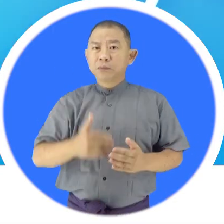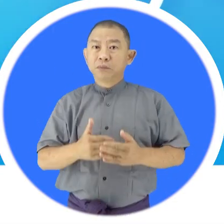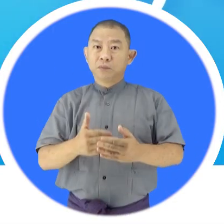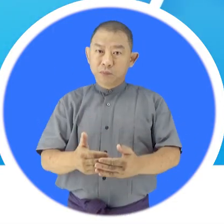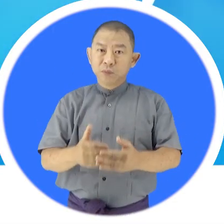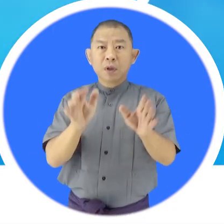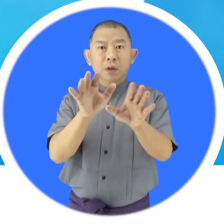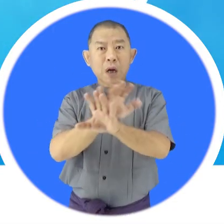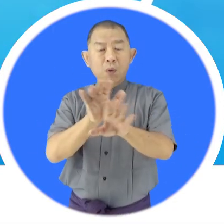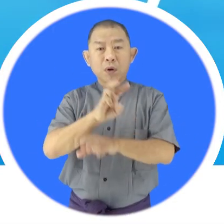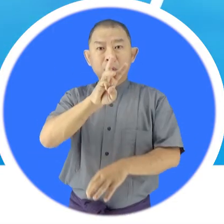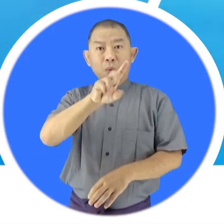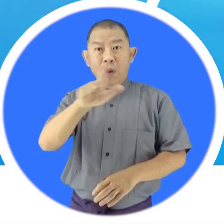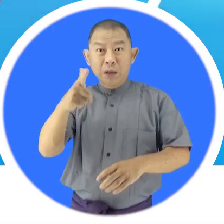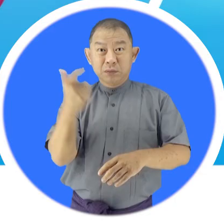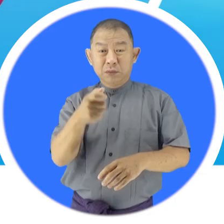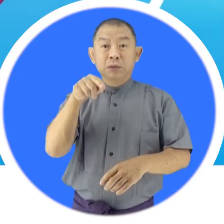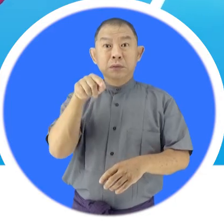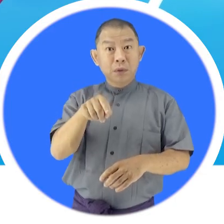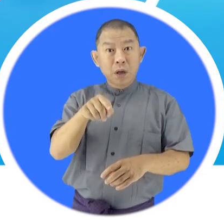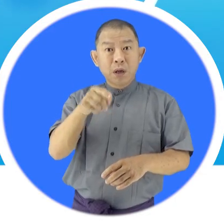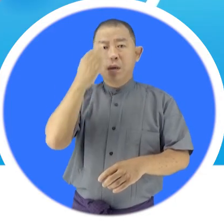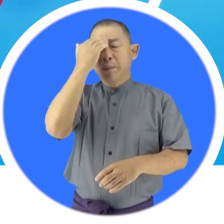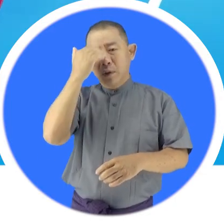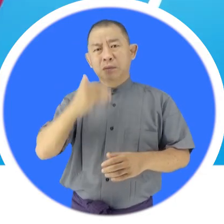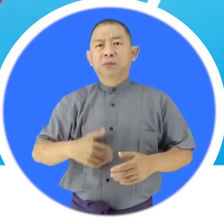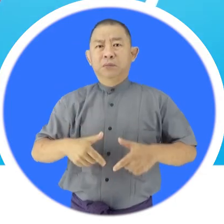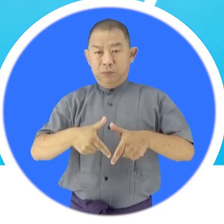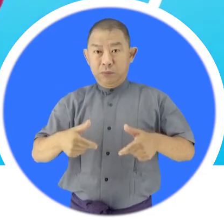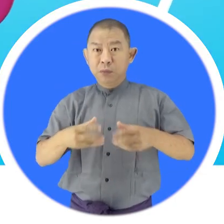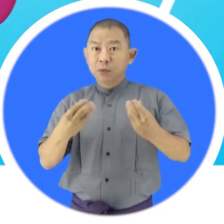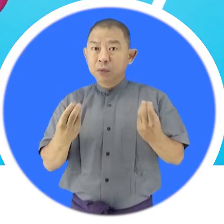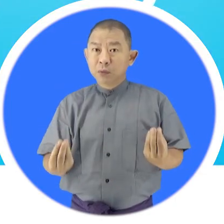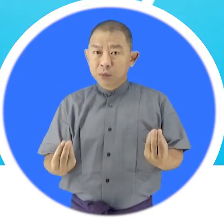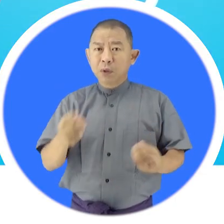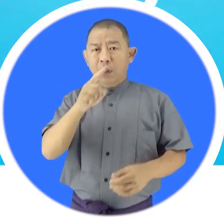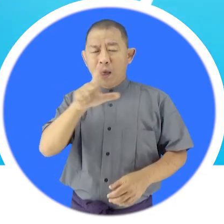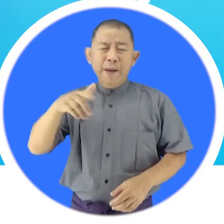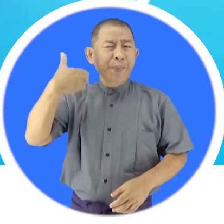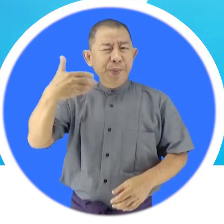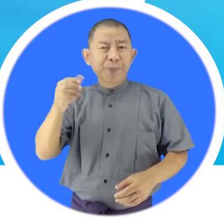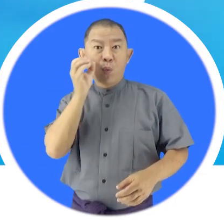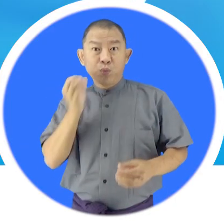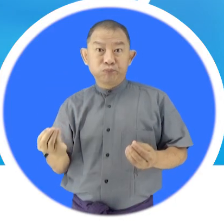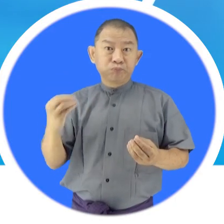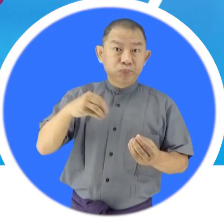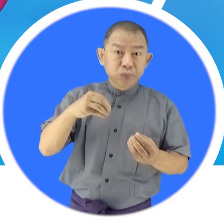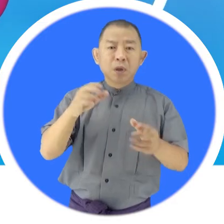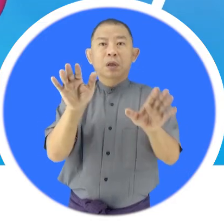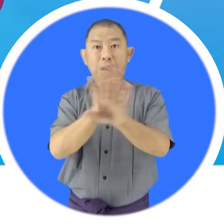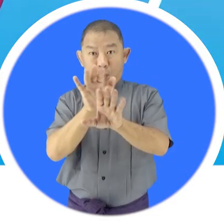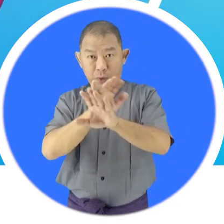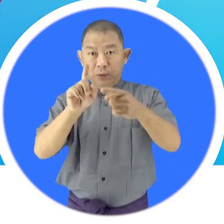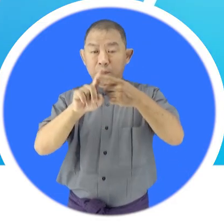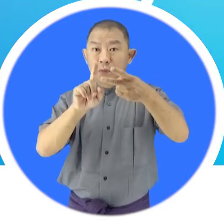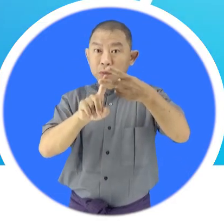တားဆီးပေးကတအိမ်နဲ့ရန်ထူထဲမှုကိုလျော့ပါစေပါတယ်ဒါအပြင်တအိမ်ချွမ်းမေးတွေကိုထူပစ်စေပြီးတုပ်ပိုးတွေတအိမ်နဲ့ဝင်ရောက်ဖို့ခက်ခဲအောင်